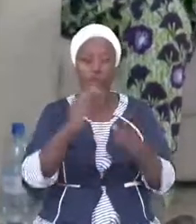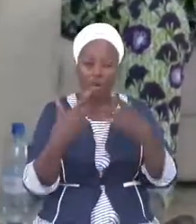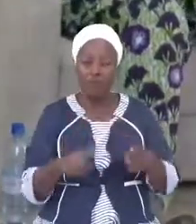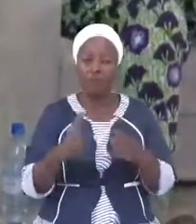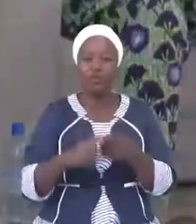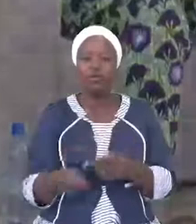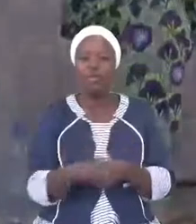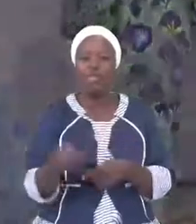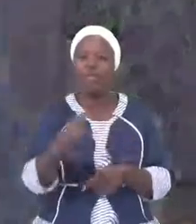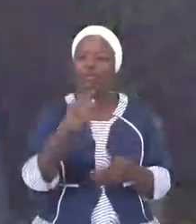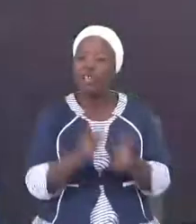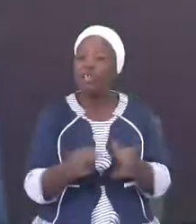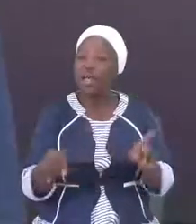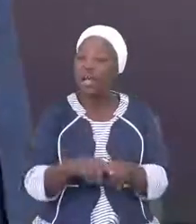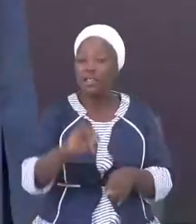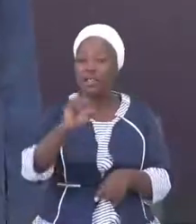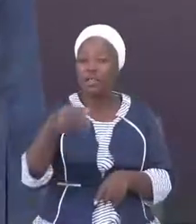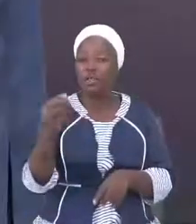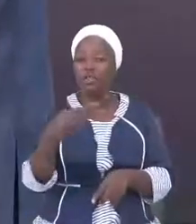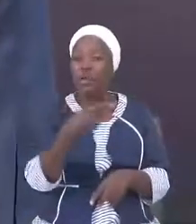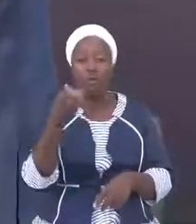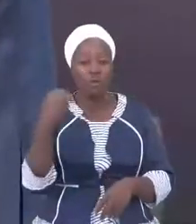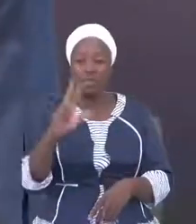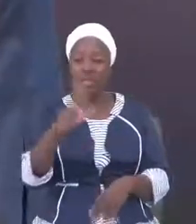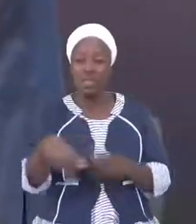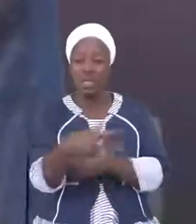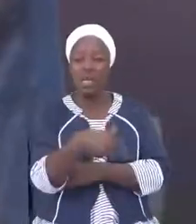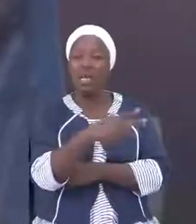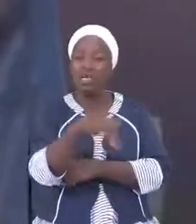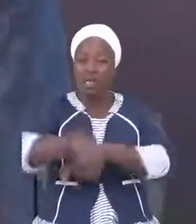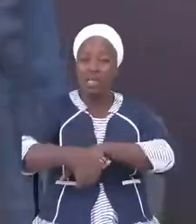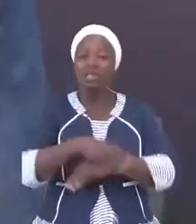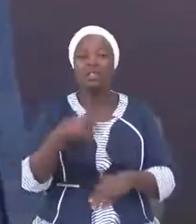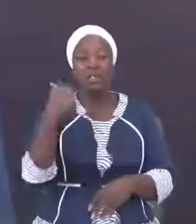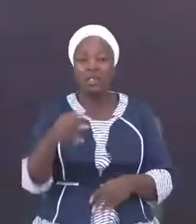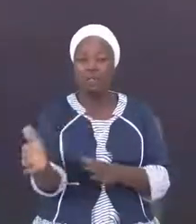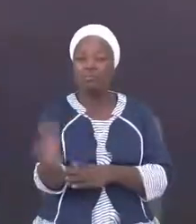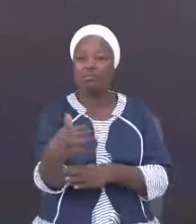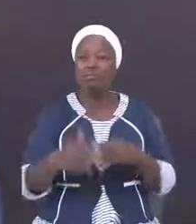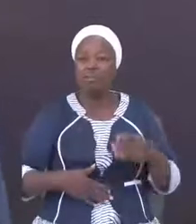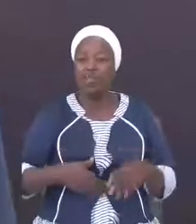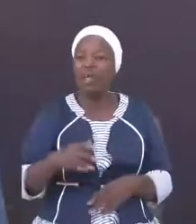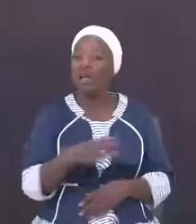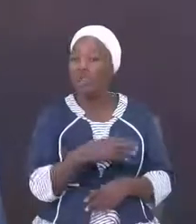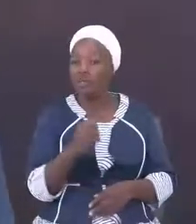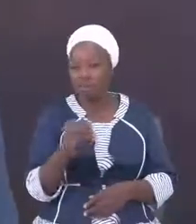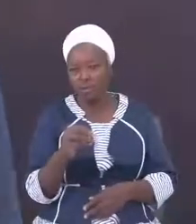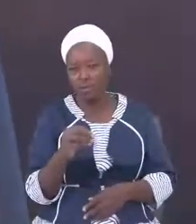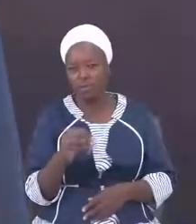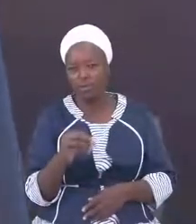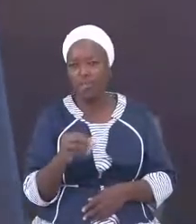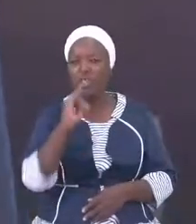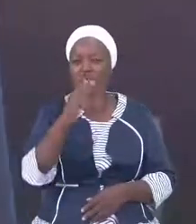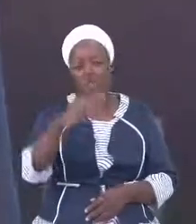seulement c'est une réelle histoire, mais c'est une représentation de ce qui arrivera à Christ. Tel